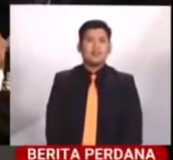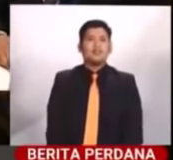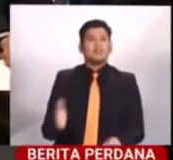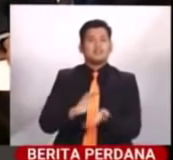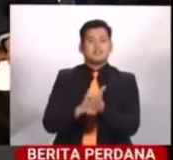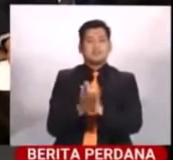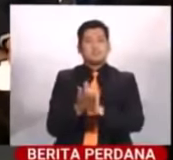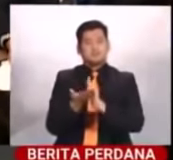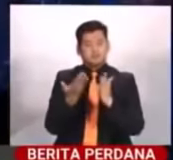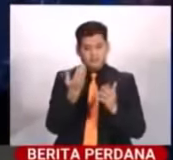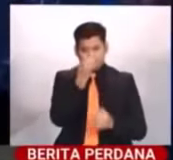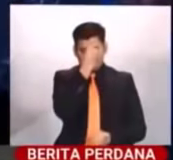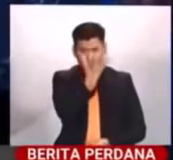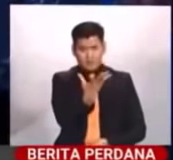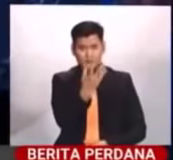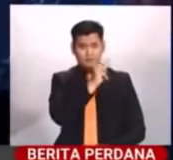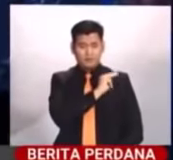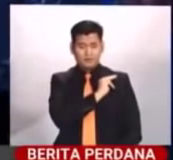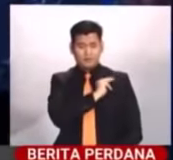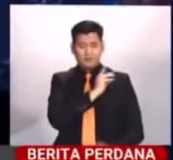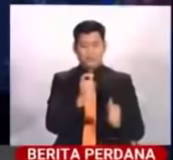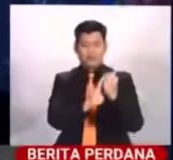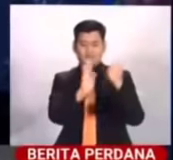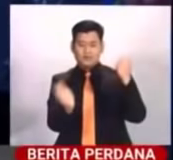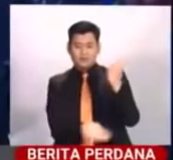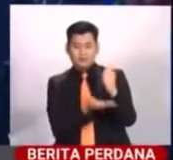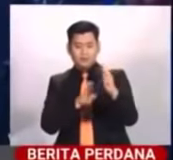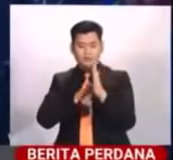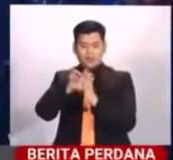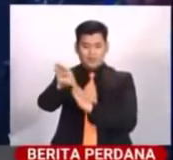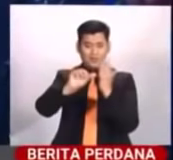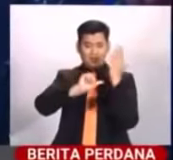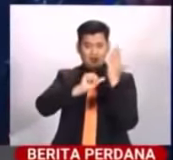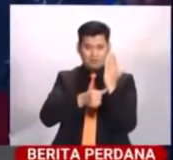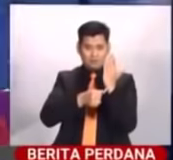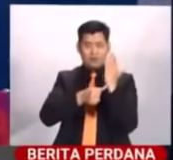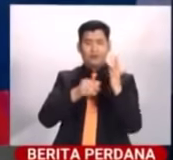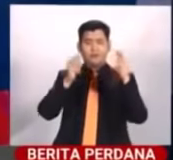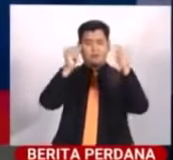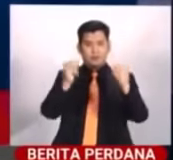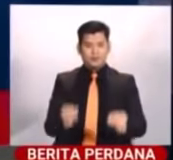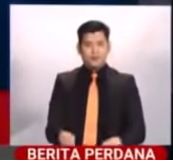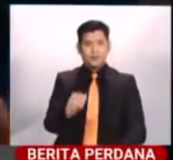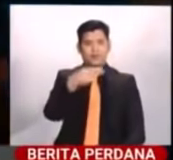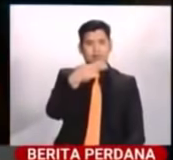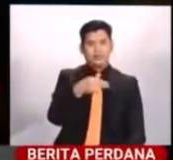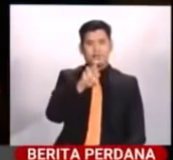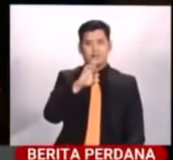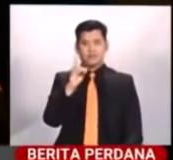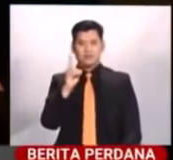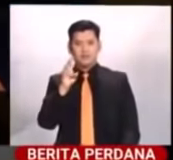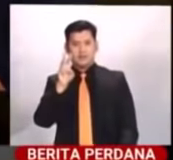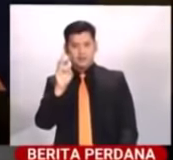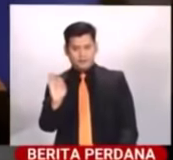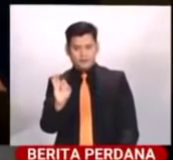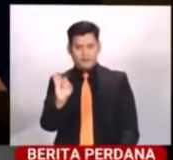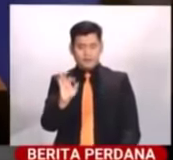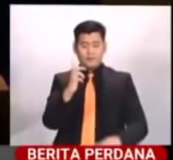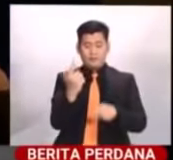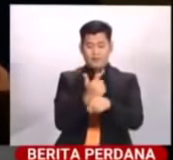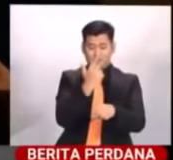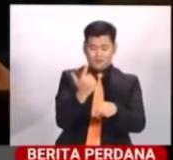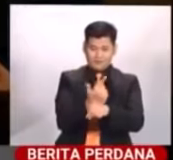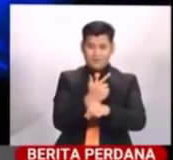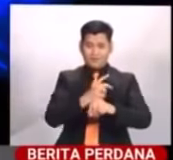Justru Kulasigaran berkata kementeriannya melalui Tabung Pembangunan Sumber Manusia HRDF menyediakan peruntukan untuk melatih dan menaik